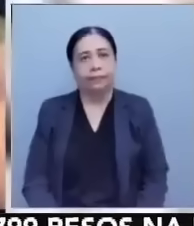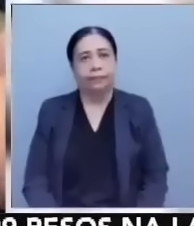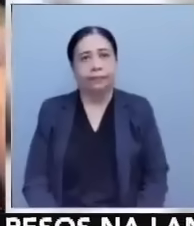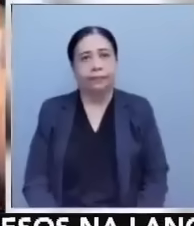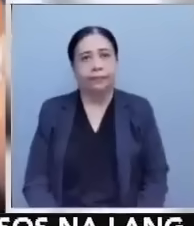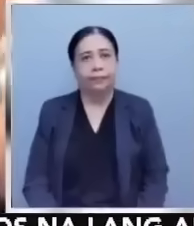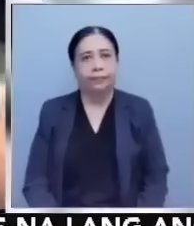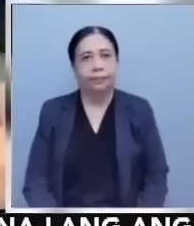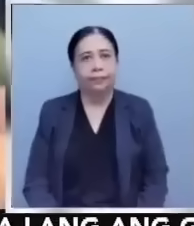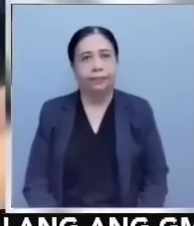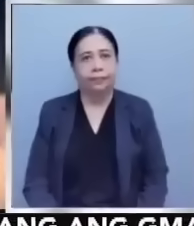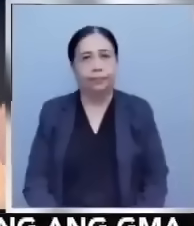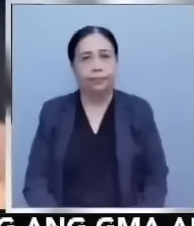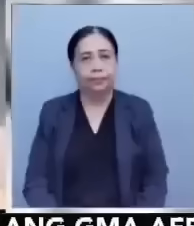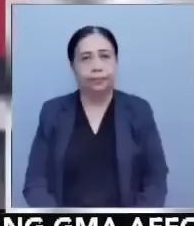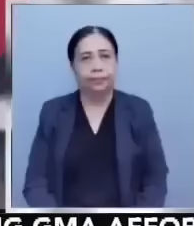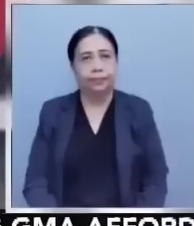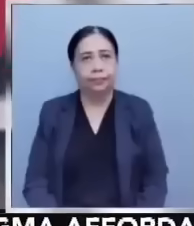Nakatutok, 24 Horas.